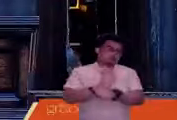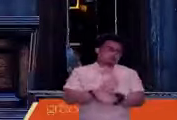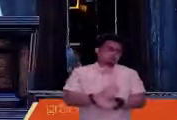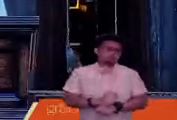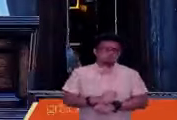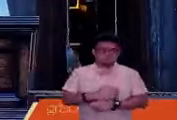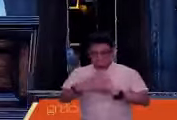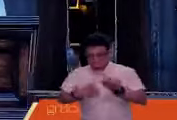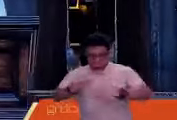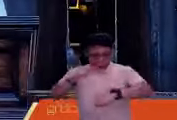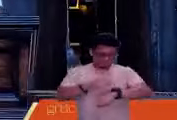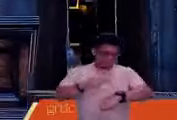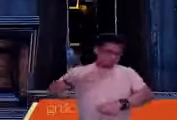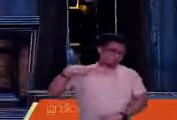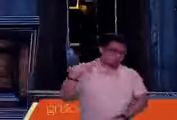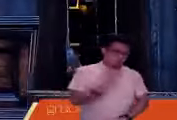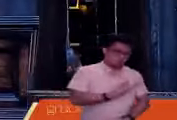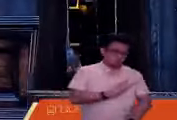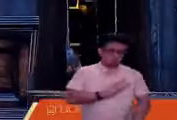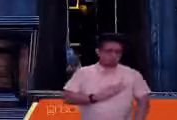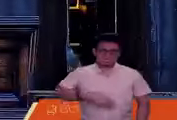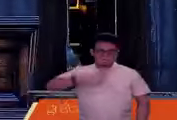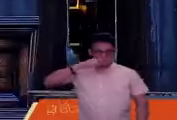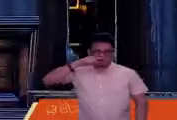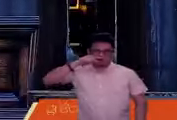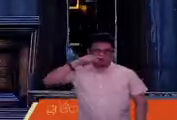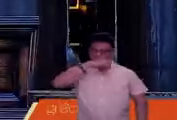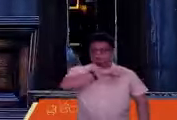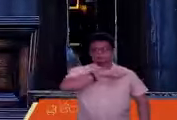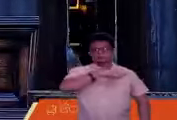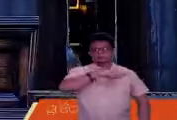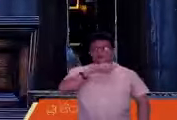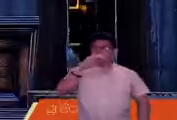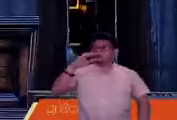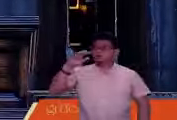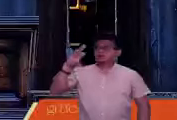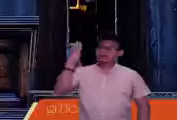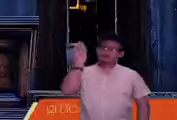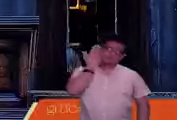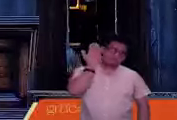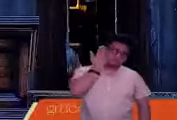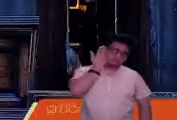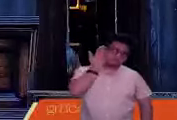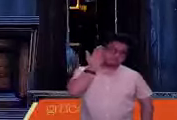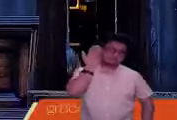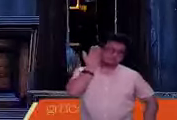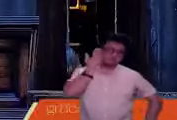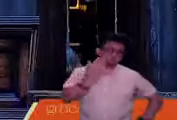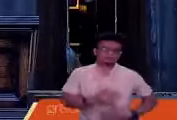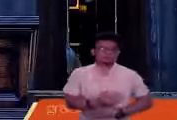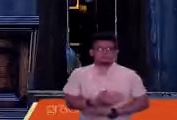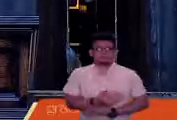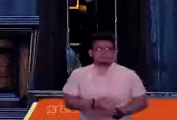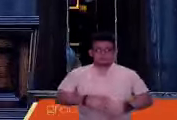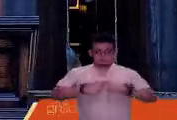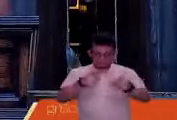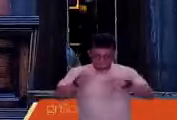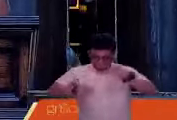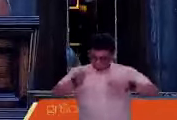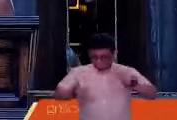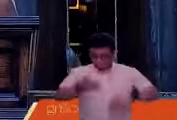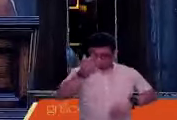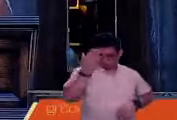gani, maglimbong patas atong i-report. Kay di man tininuod ang atong pagtrabaho, mga kaigsoonan, pero kung giposes ka sa